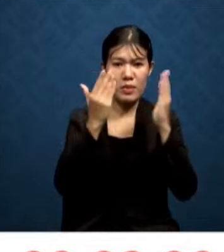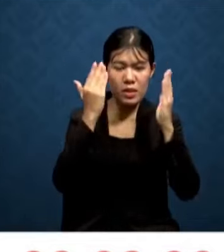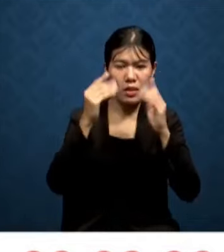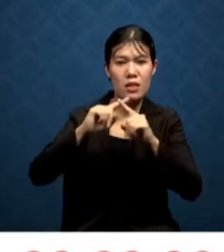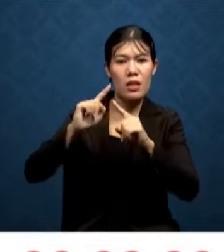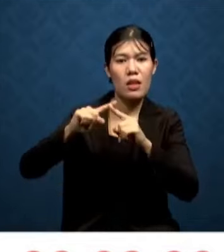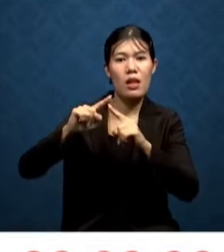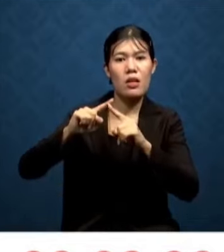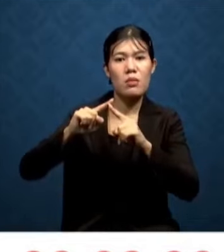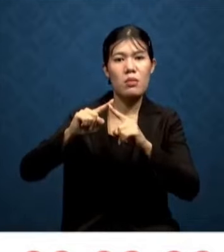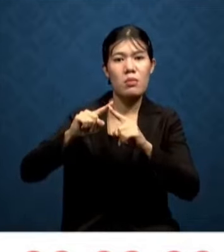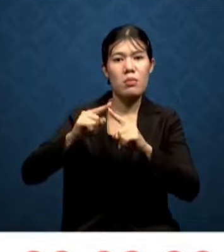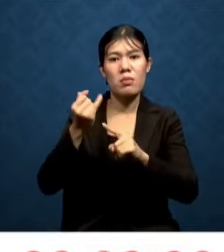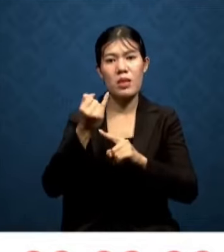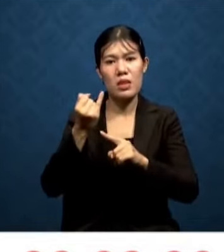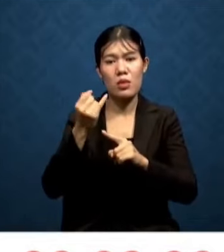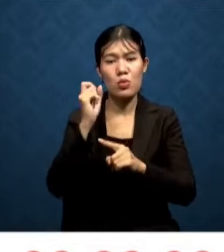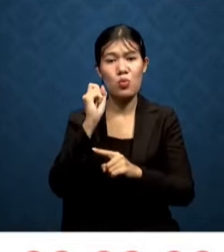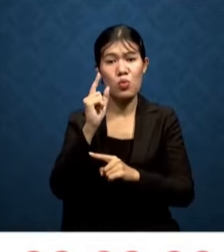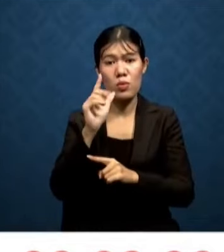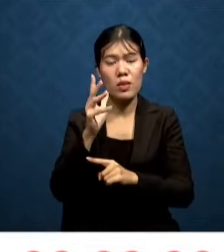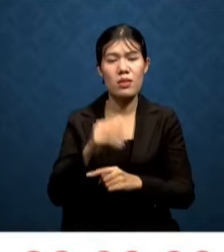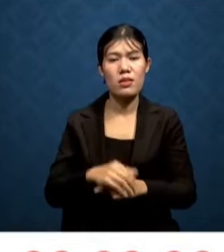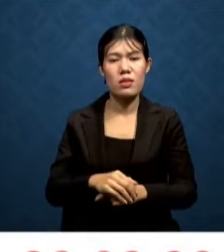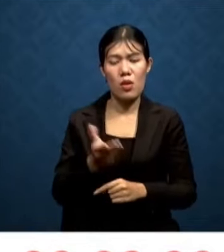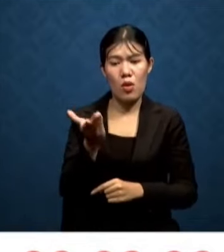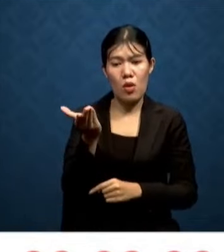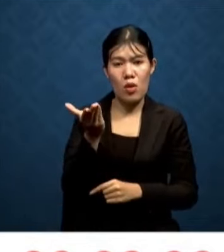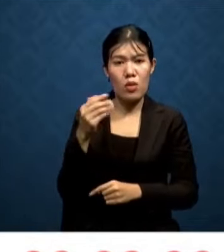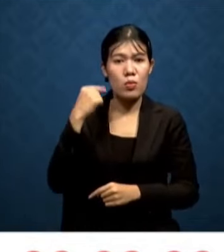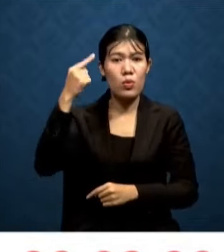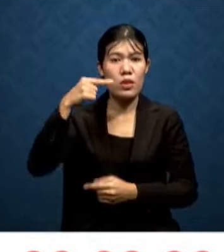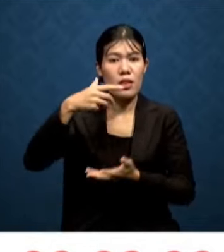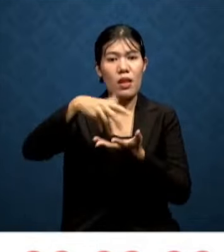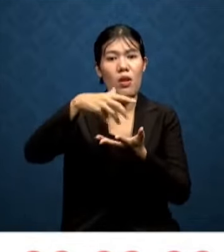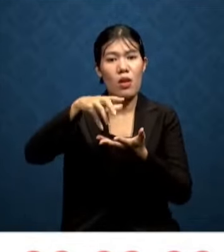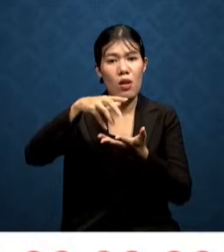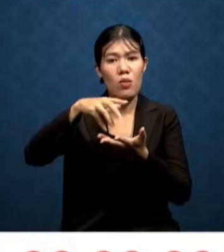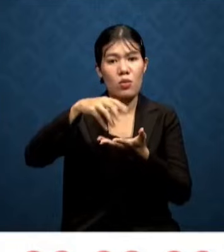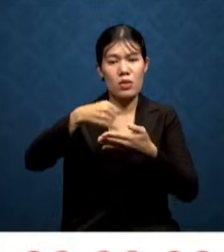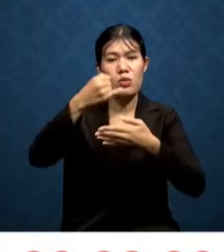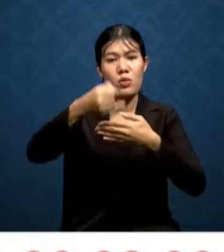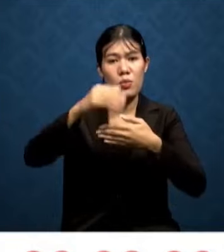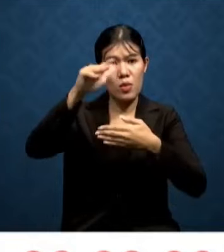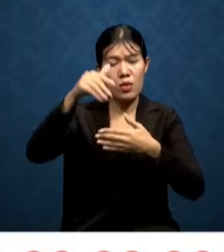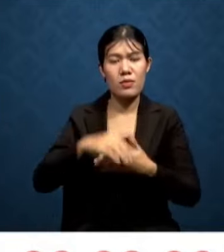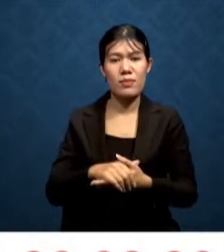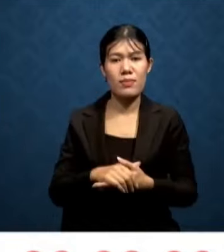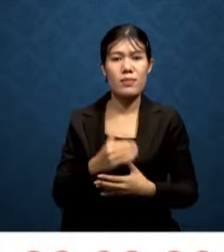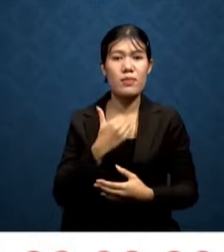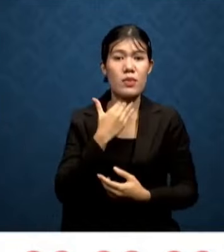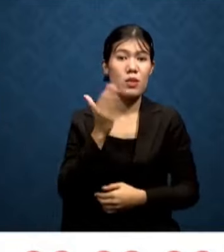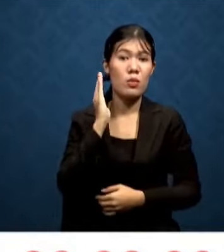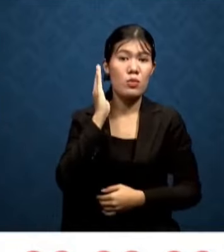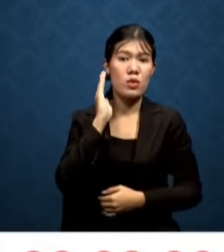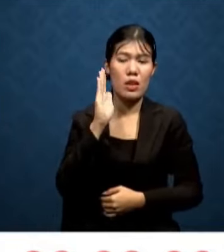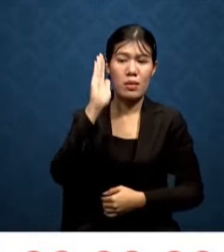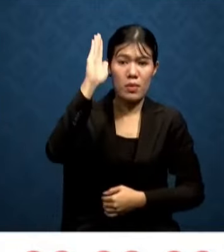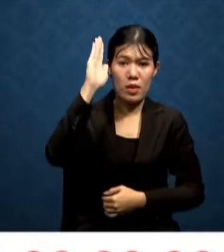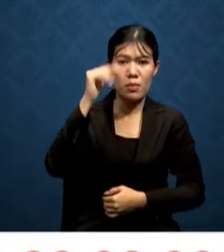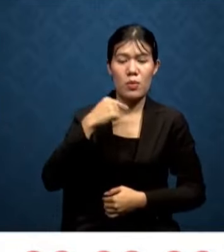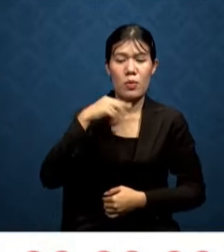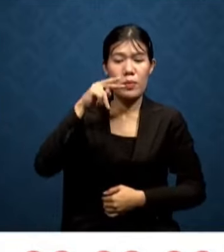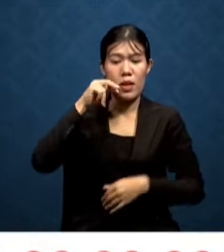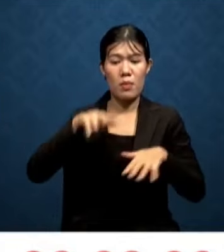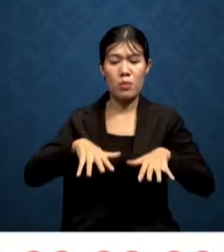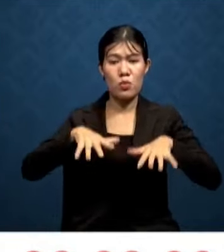ะด่วนไหมคะดิฉันขออนุญาตให้อาจารย์นันทนาพูดให้จบ ขออนุญาตประท้วงครับผมไม่ได้พูดเรื่องน้ำท่วมเลยอย่านอกประเด็นนะ